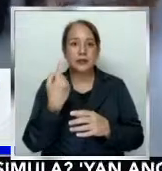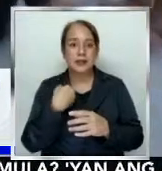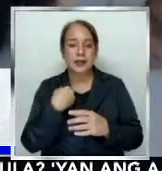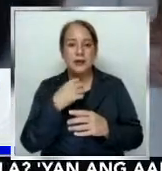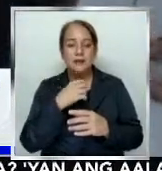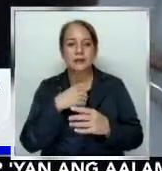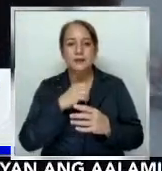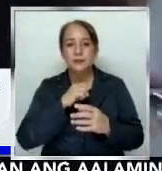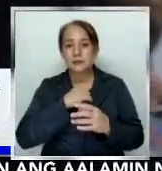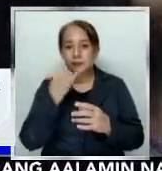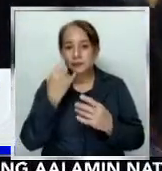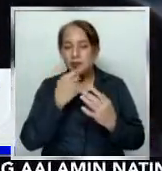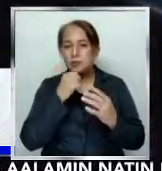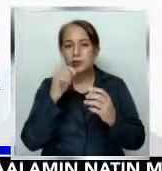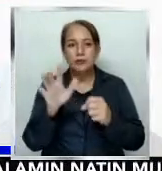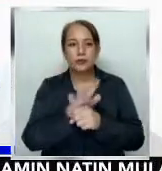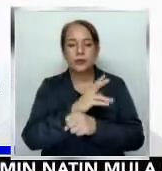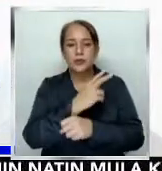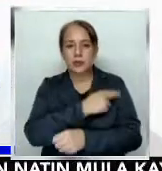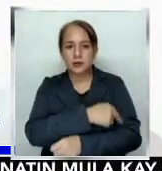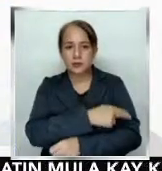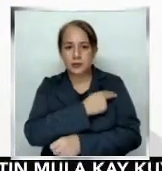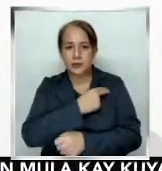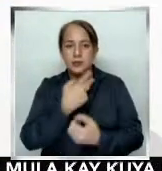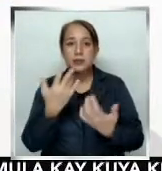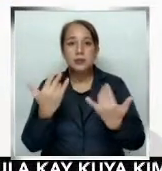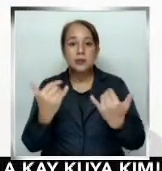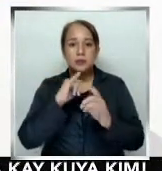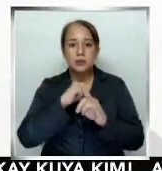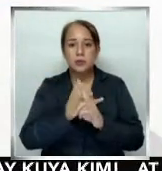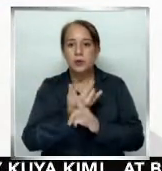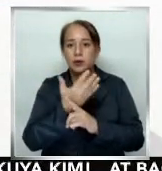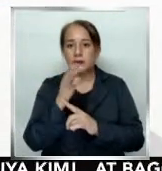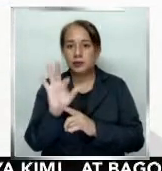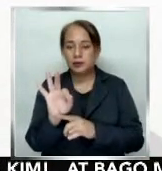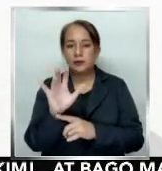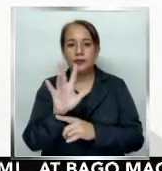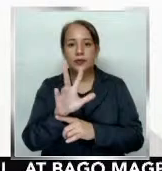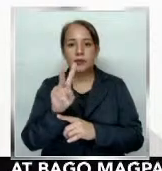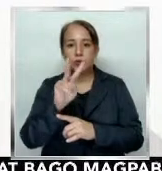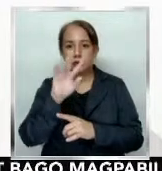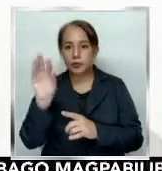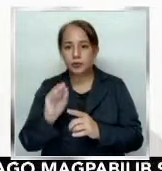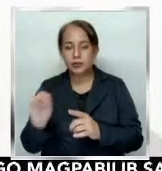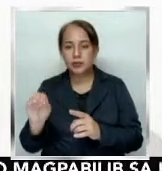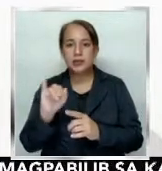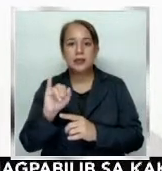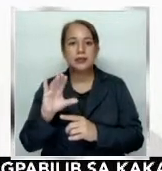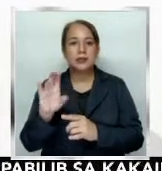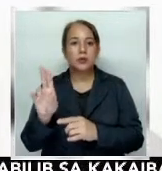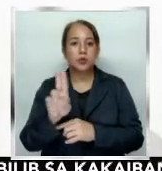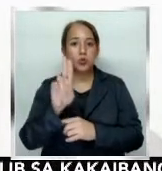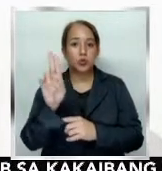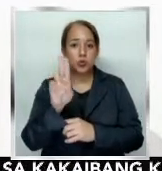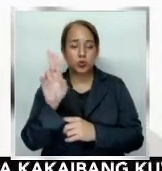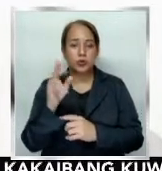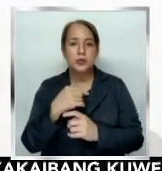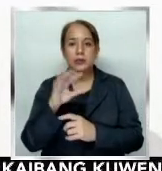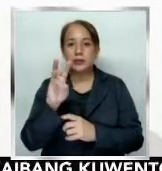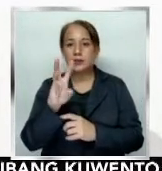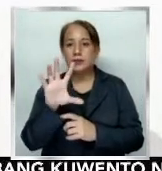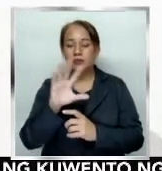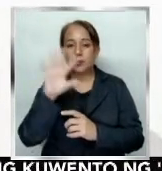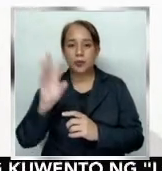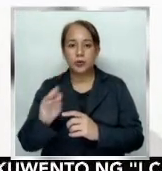pa napupuno ang mga ospital. As of January 9, 52% ang ICU utilization, 65% ang